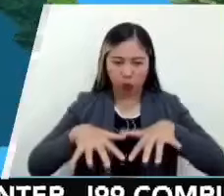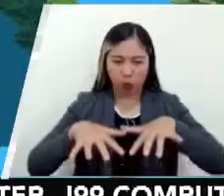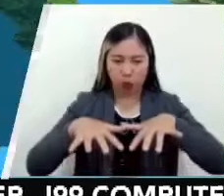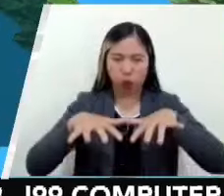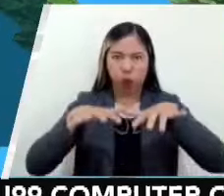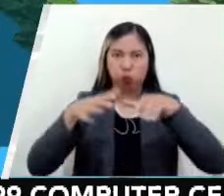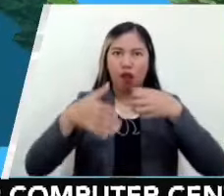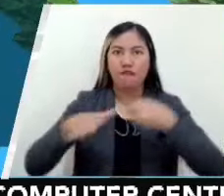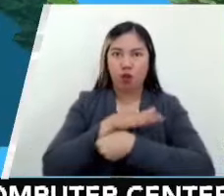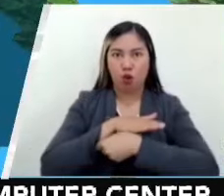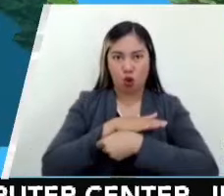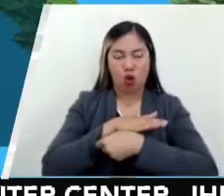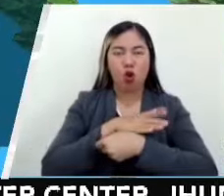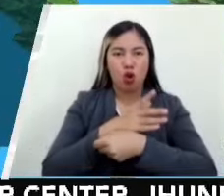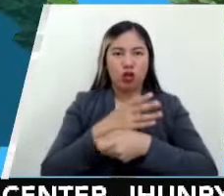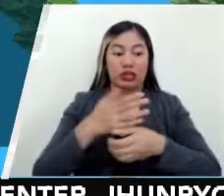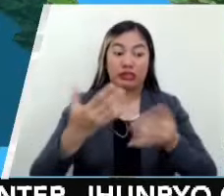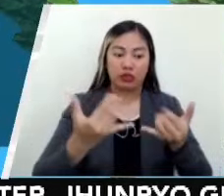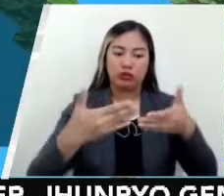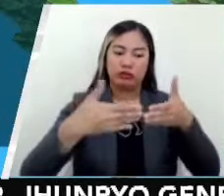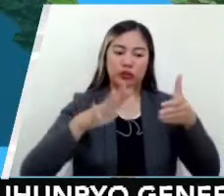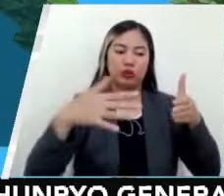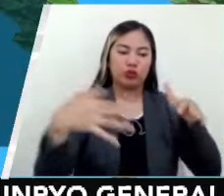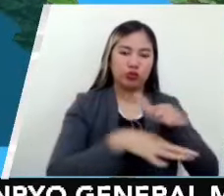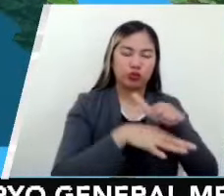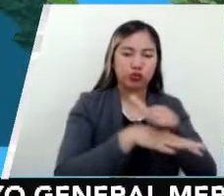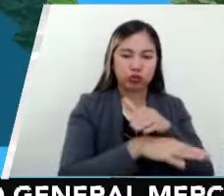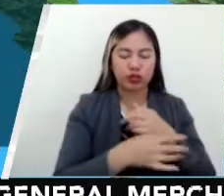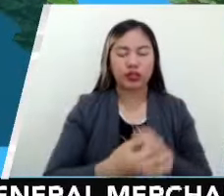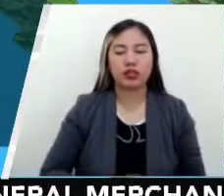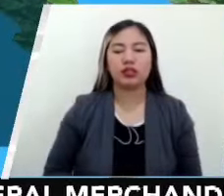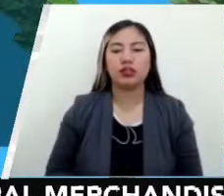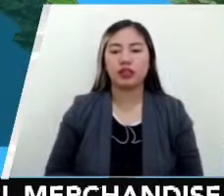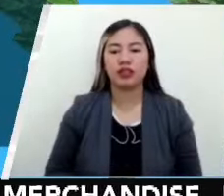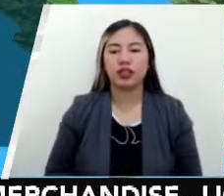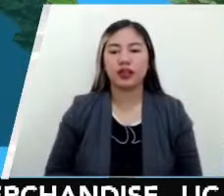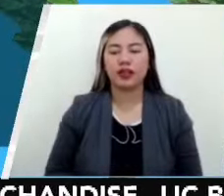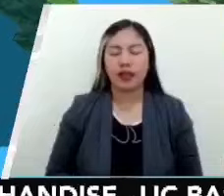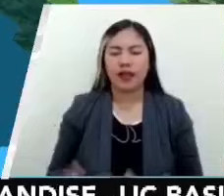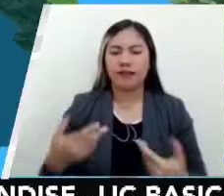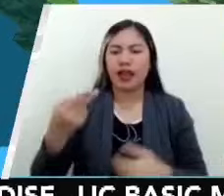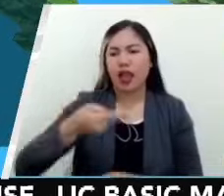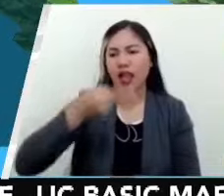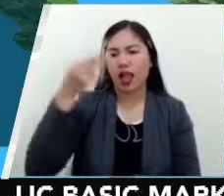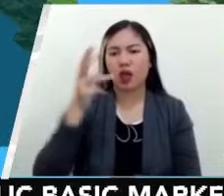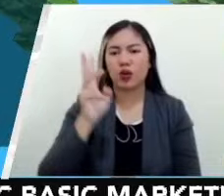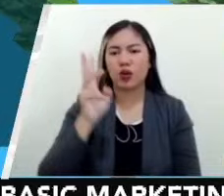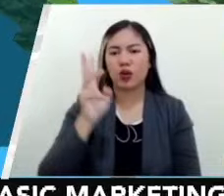nakalipas na 24 oras, mataas ang tubig sa Pantabangan Reservoir,